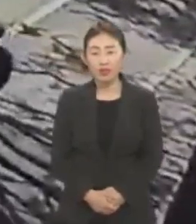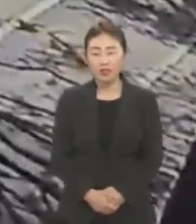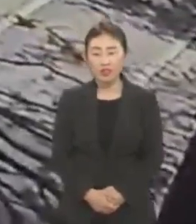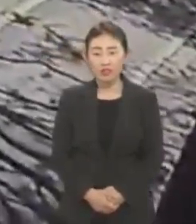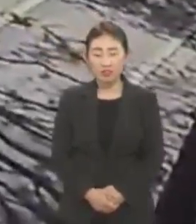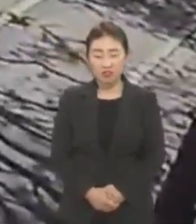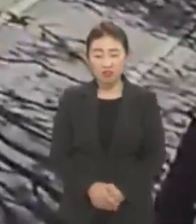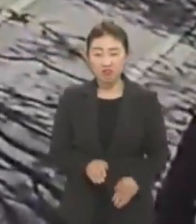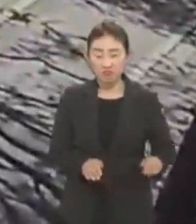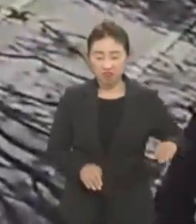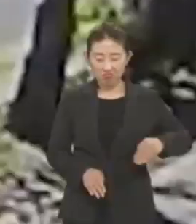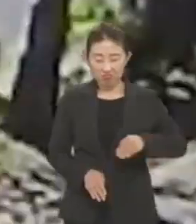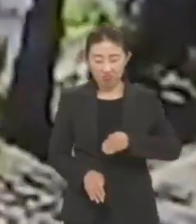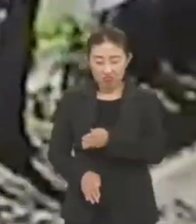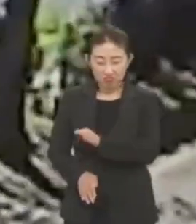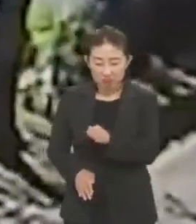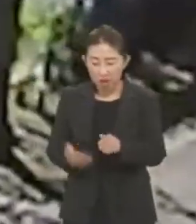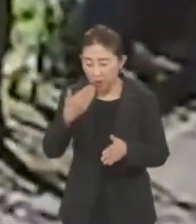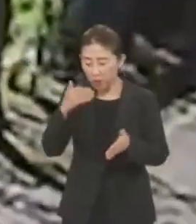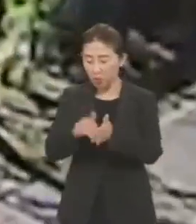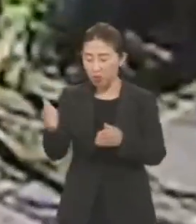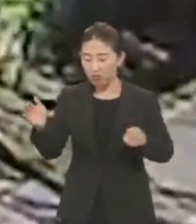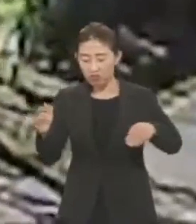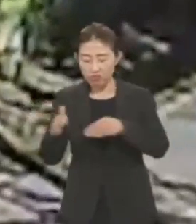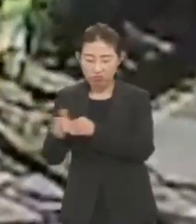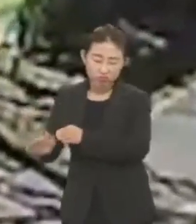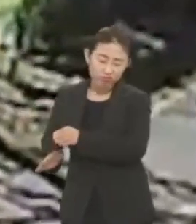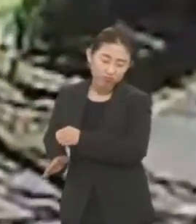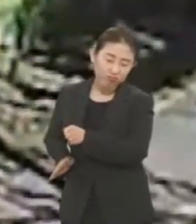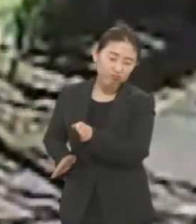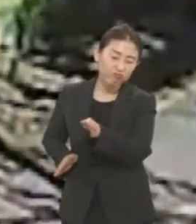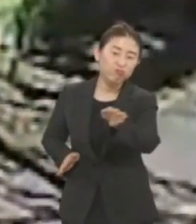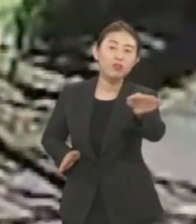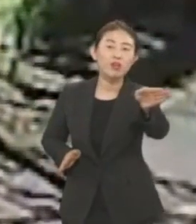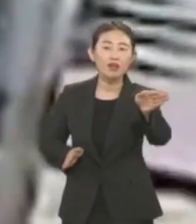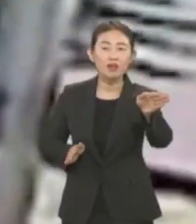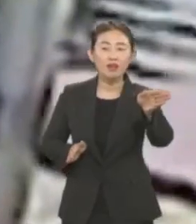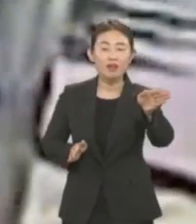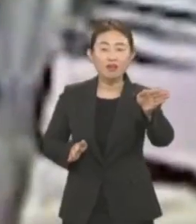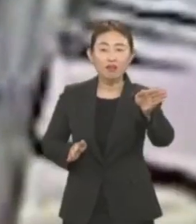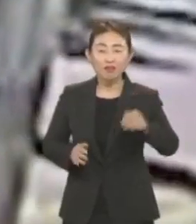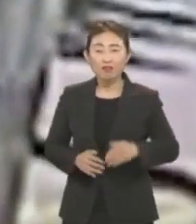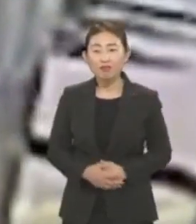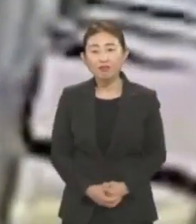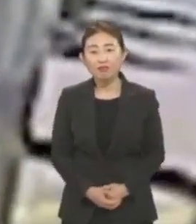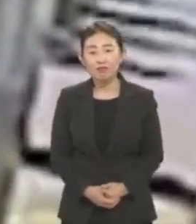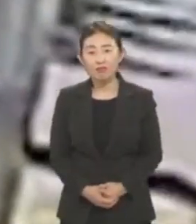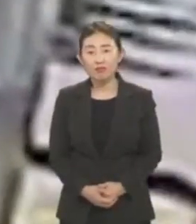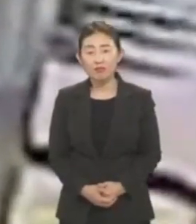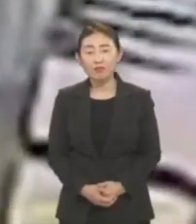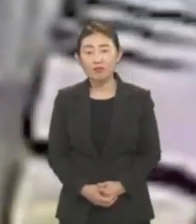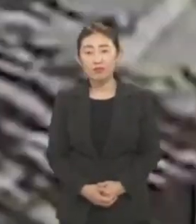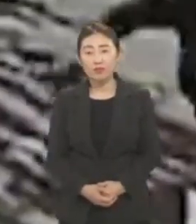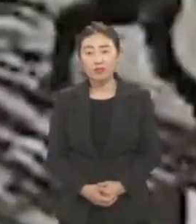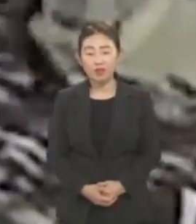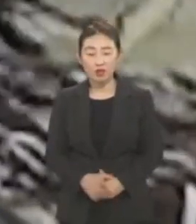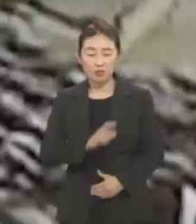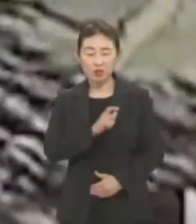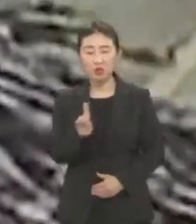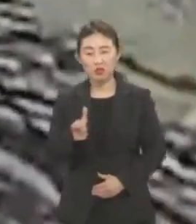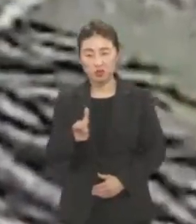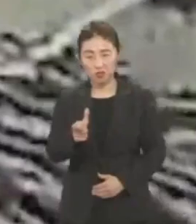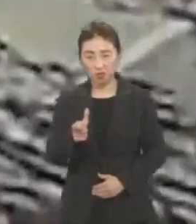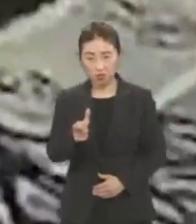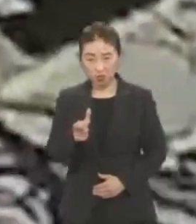승용차가 중심을 잃고 도로 옆 연석을 들이받더니 그대로 중앙선을 넘어 반대편 인도로 돌진합니다. 면허 취소